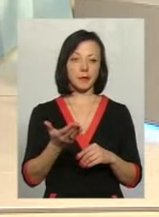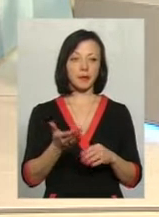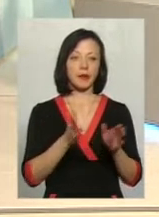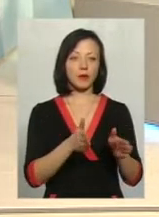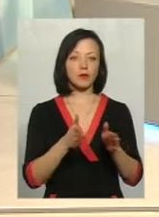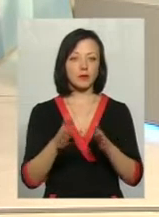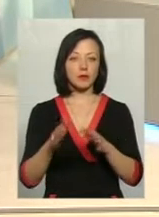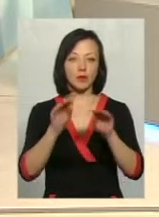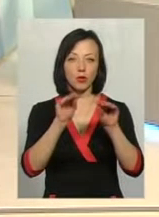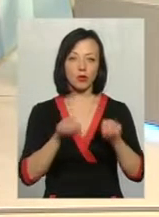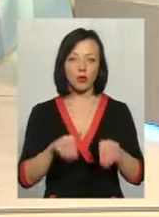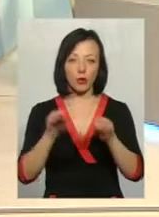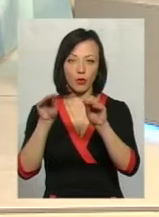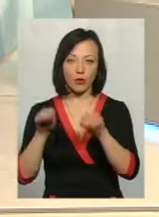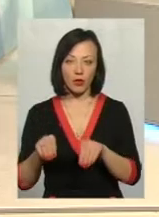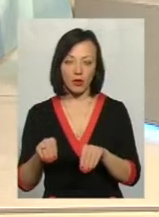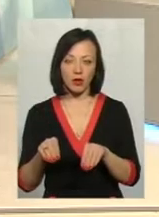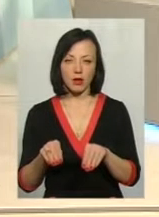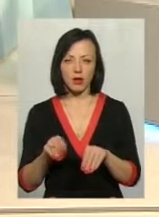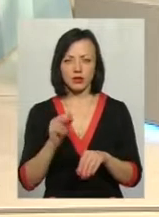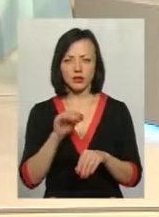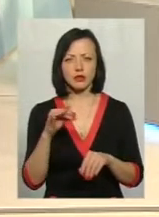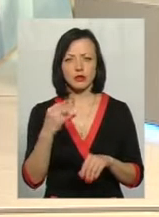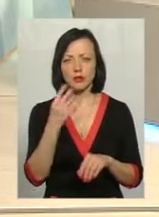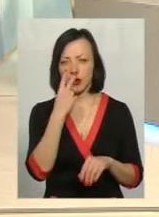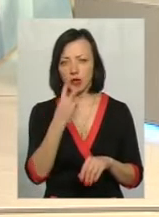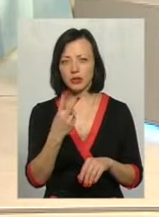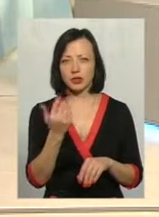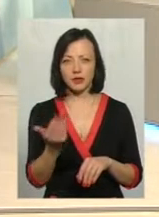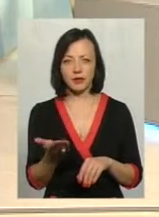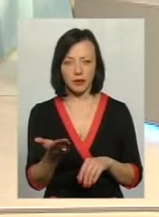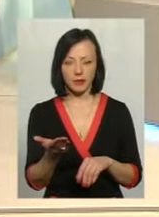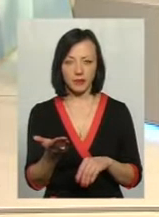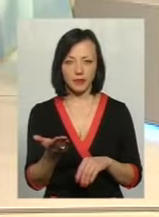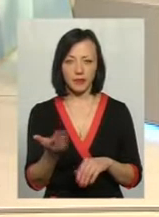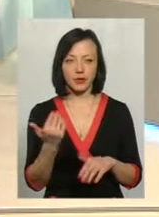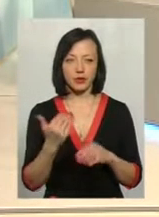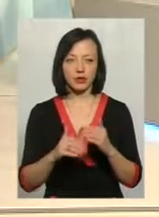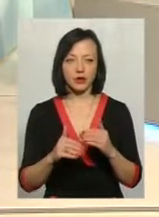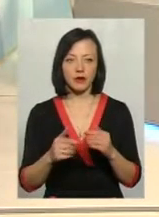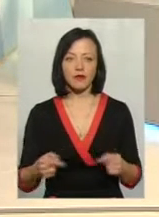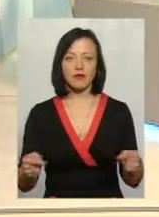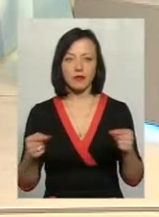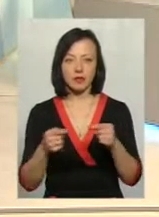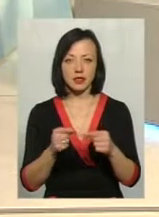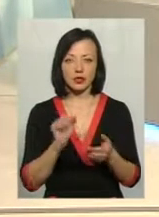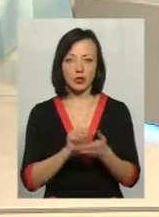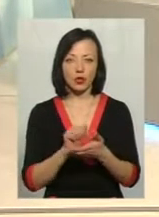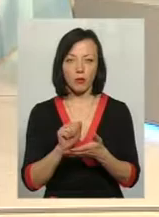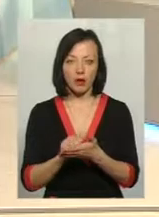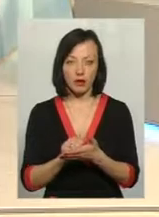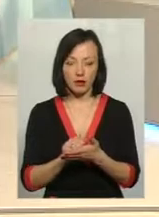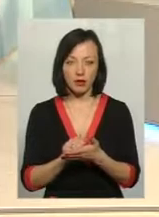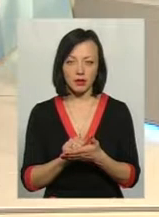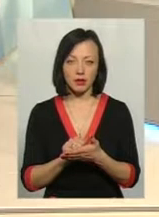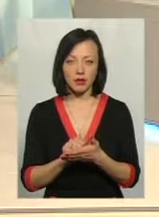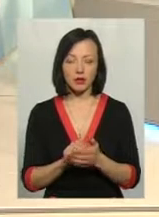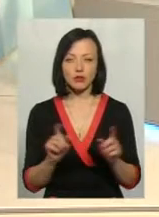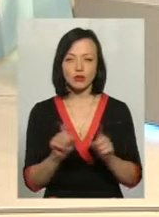відпрацьовані протоколи? Чи бачили ви вже визначені документи,